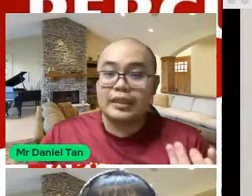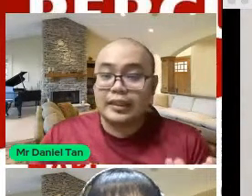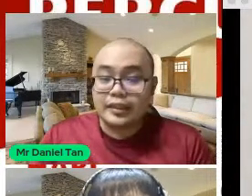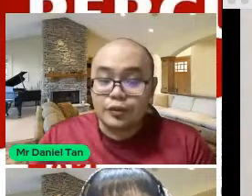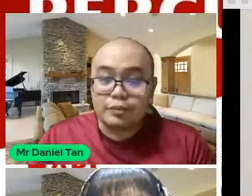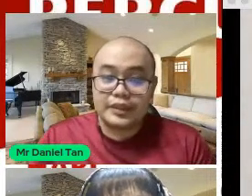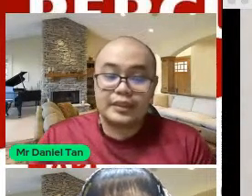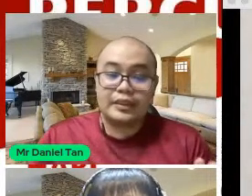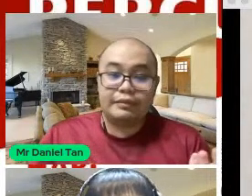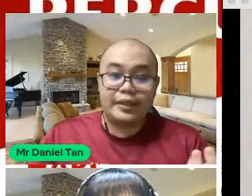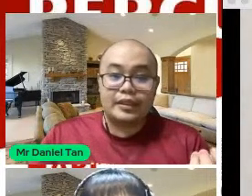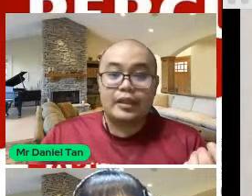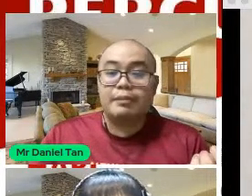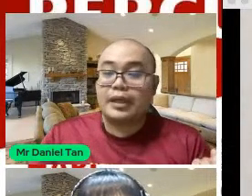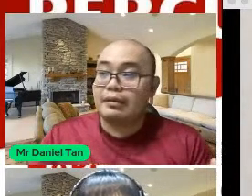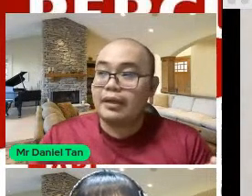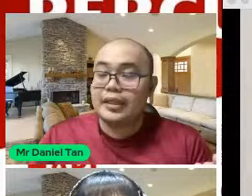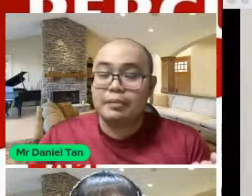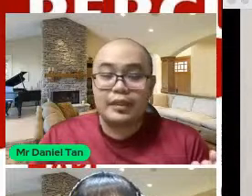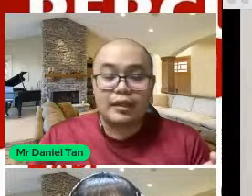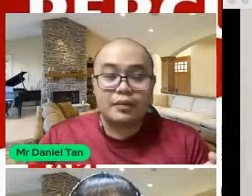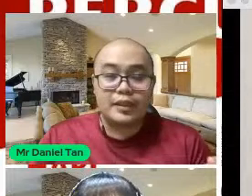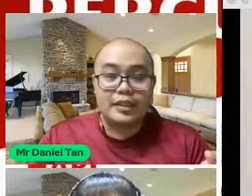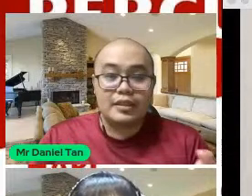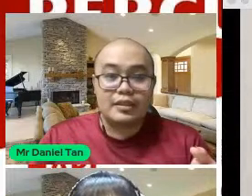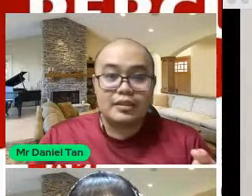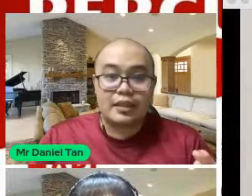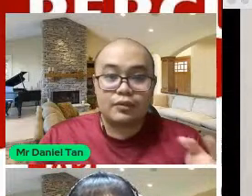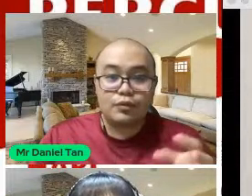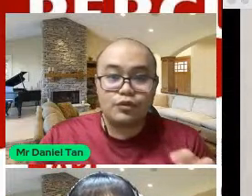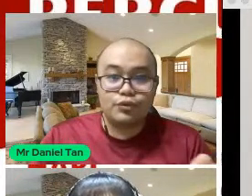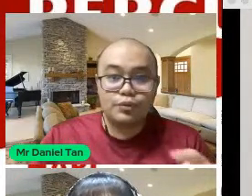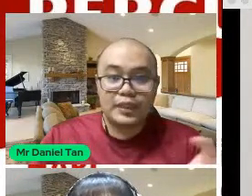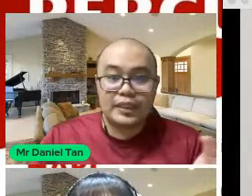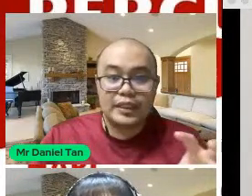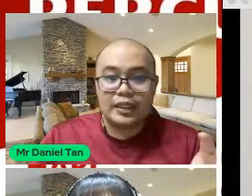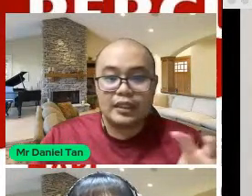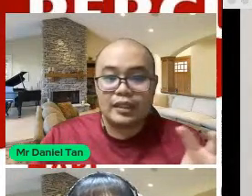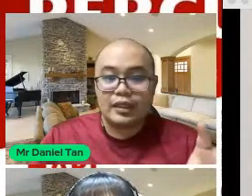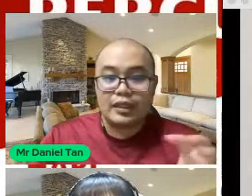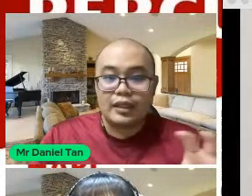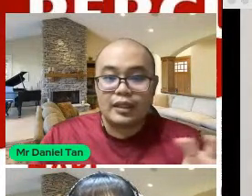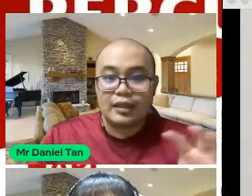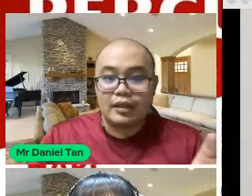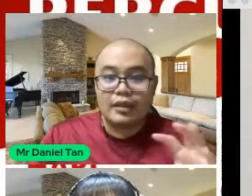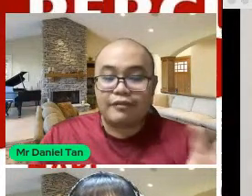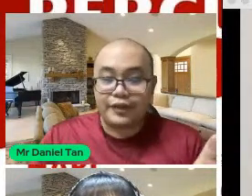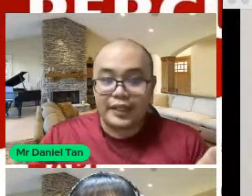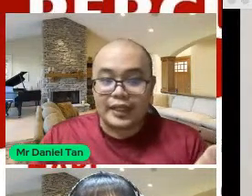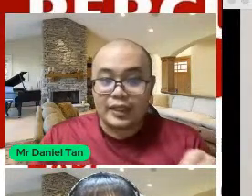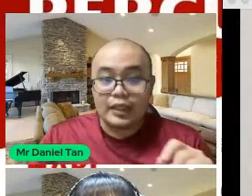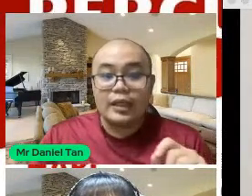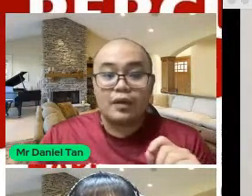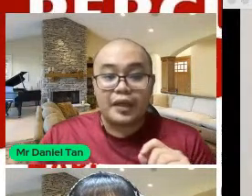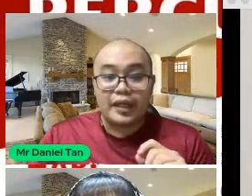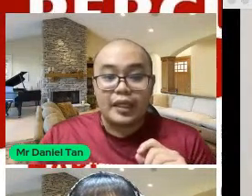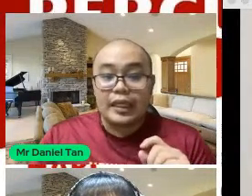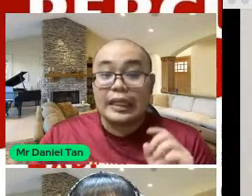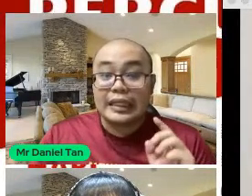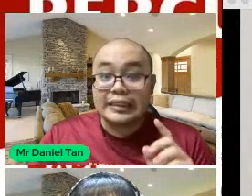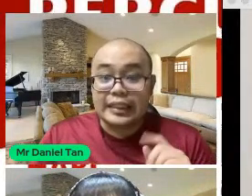Hai kena ciduk bersendirian pekalah ini berlaku di satu zuhudi Afrika